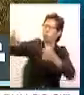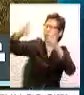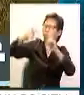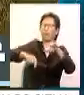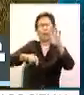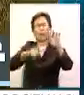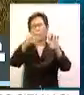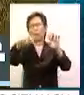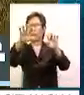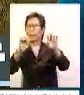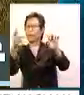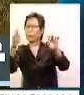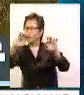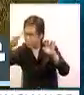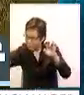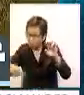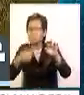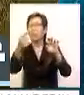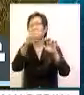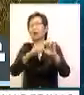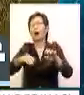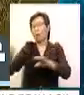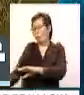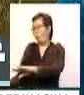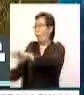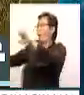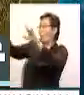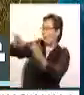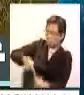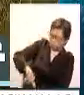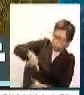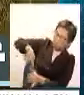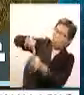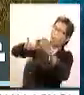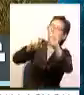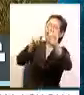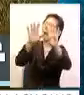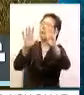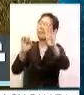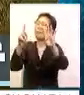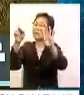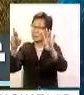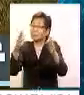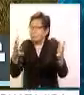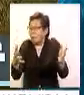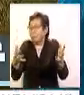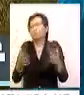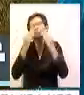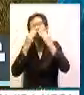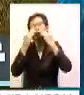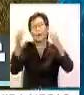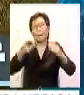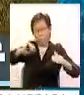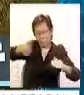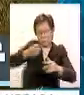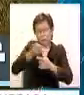sekitar 40 hingga 50 km sejam dan ketinggian ombak boleh mencecah 4.5 meter. Namun, insyaAllah pada